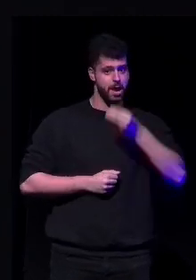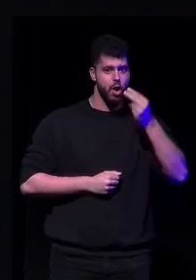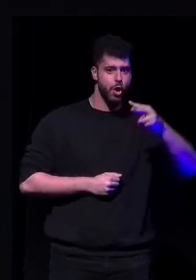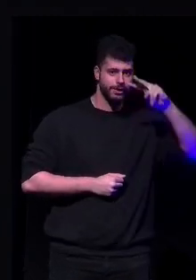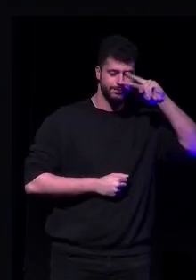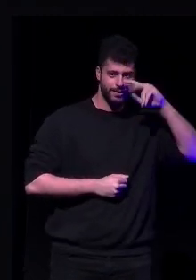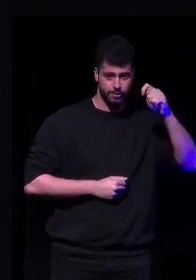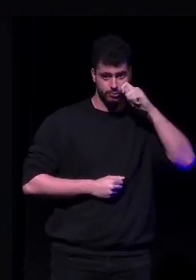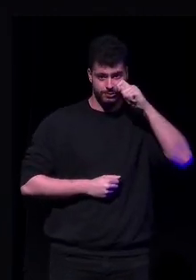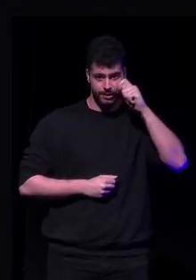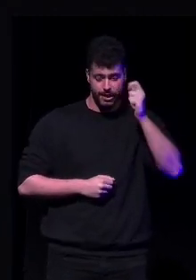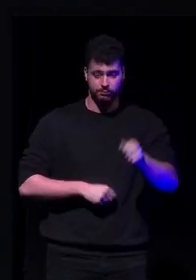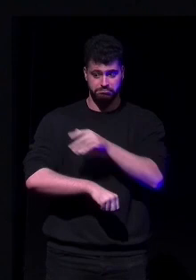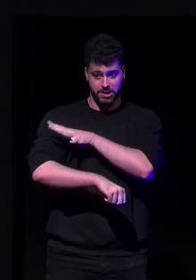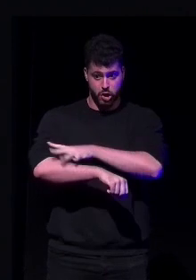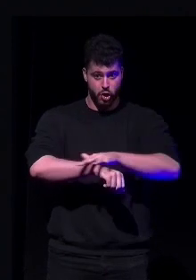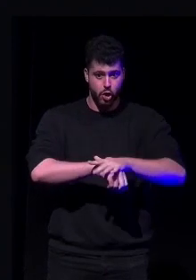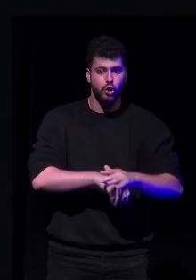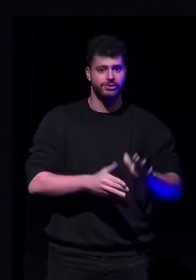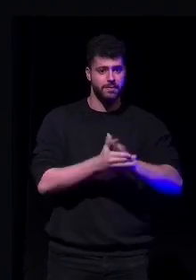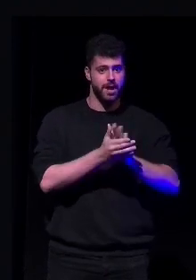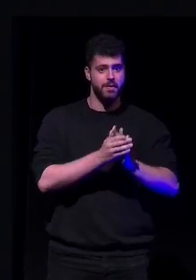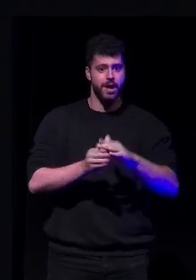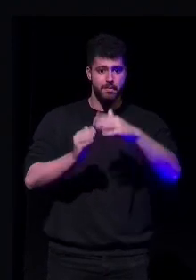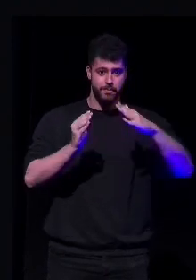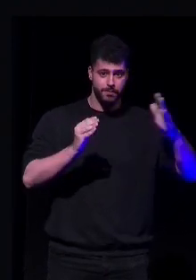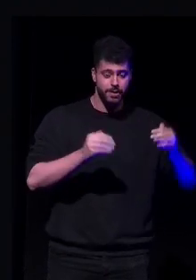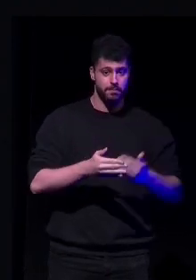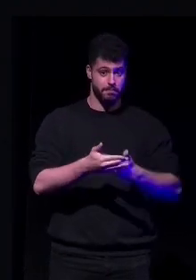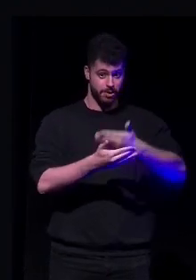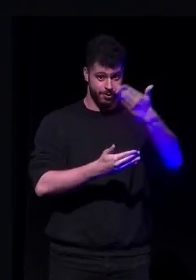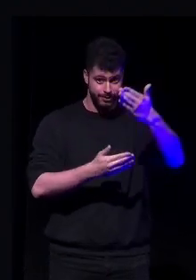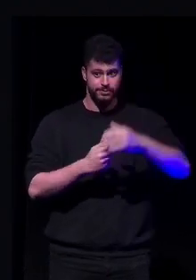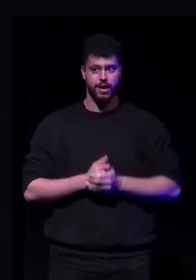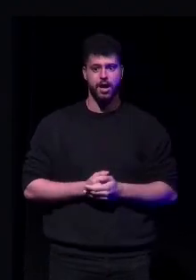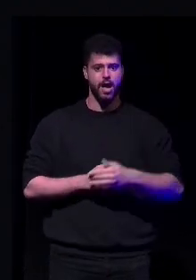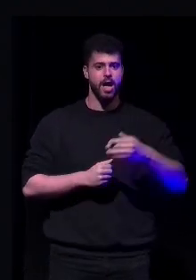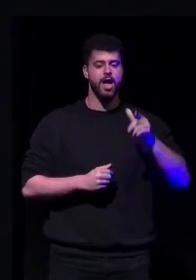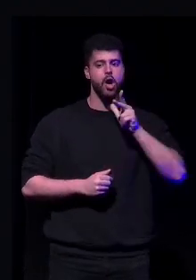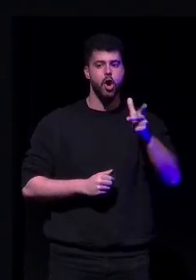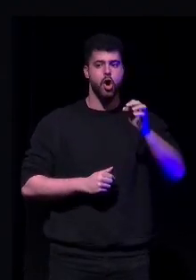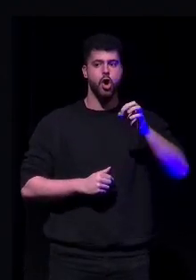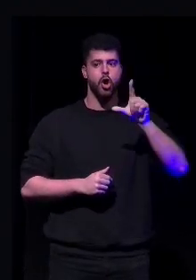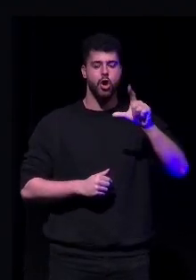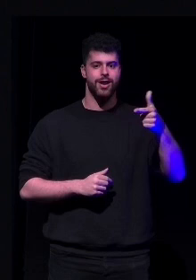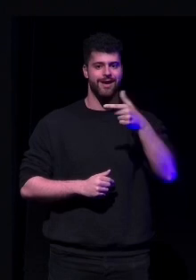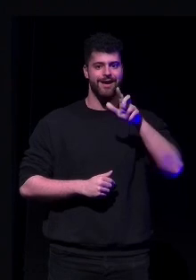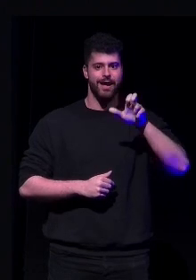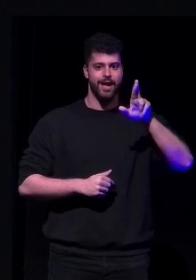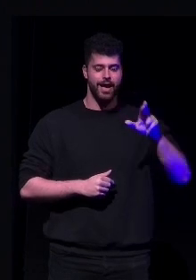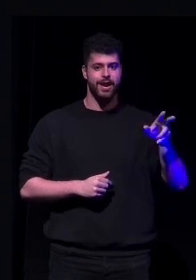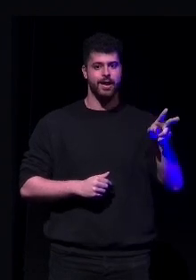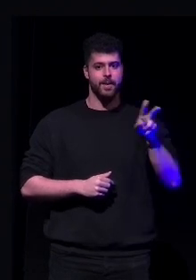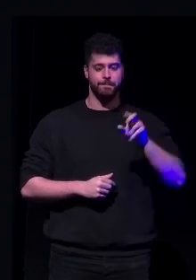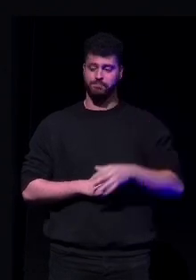experiència turística de la Costa Brava i el Pirineu de Girona. És per al periodista alemany Holger Bernhard per l'article La costa